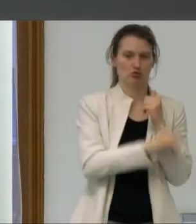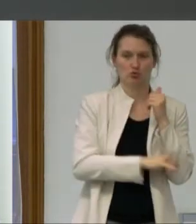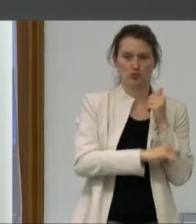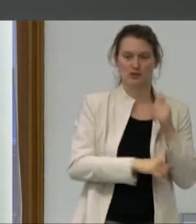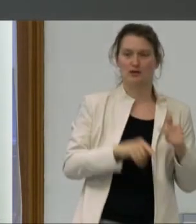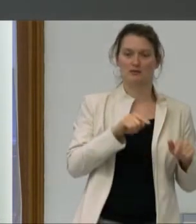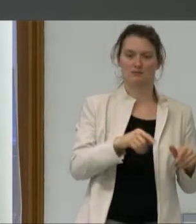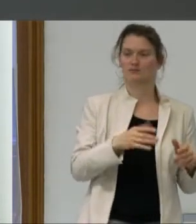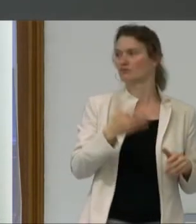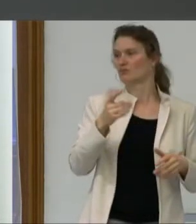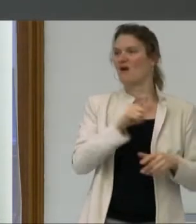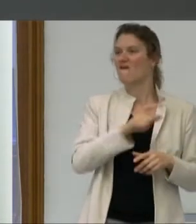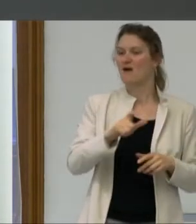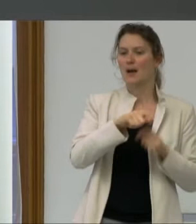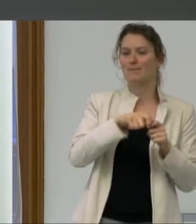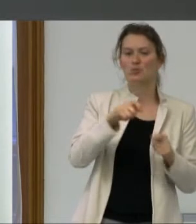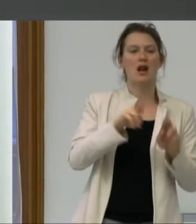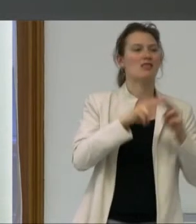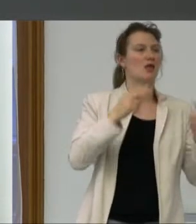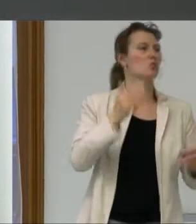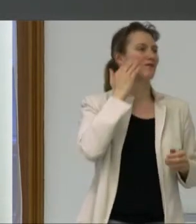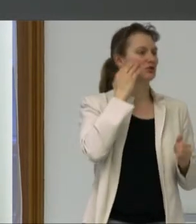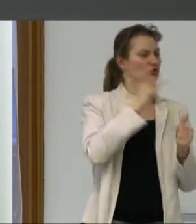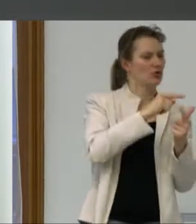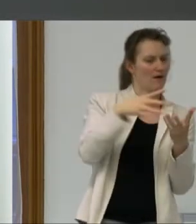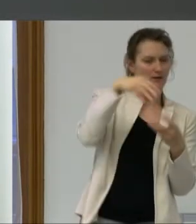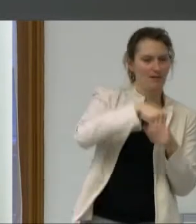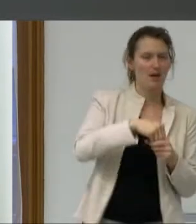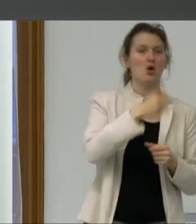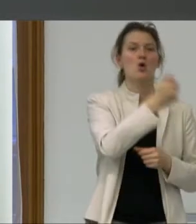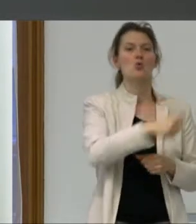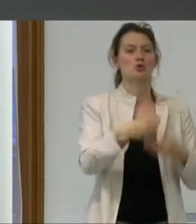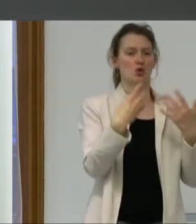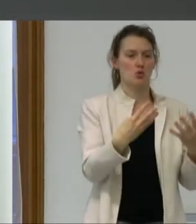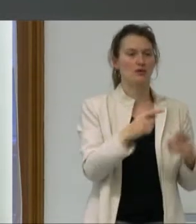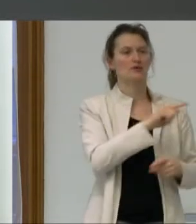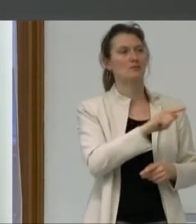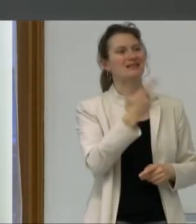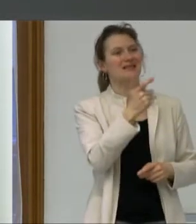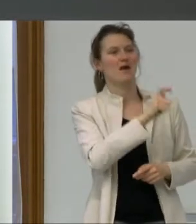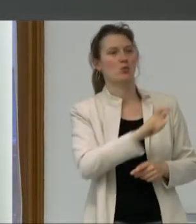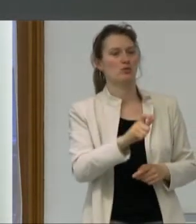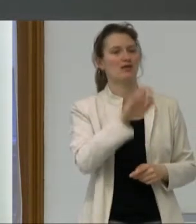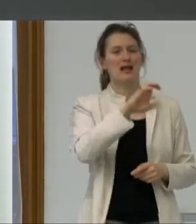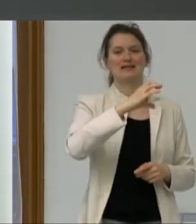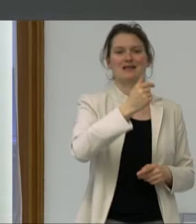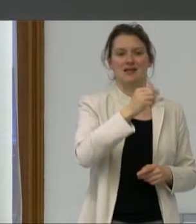mehrere Fächer, sondern zum Beispiel ein Fächerbündel Naturwissenschaft im Ausmaß von 190 bis 100 bis 200